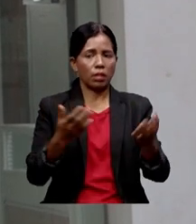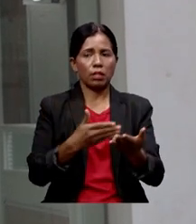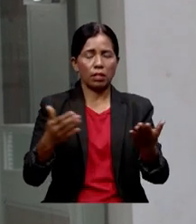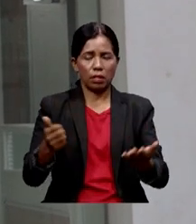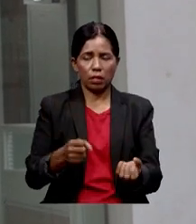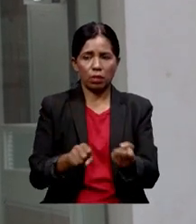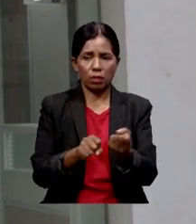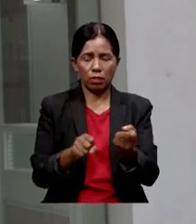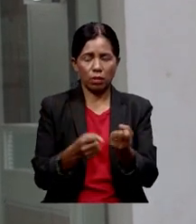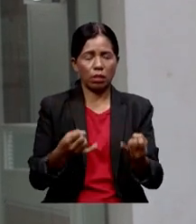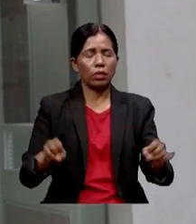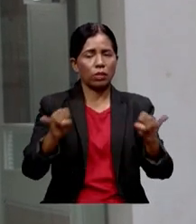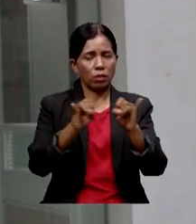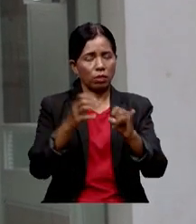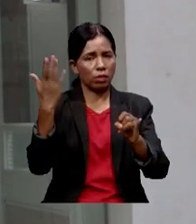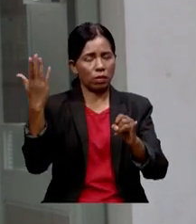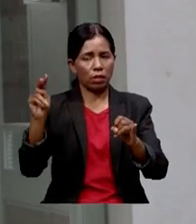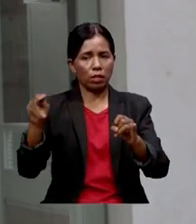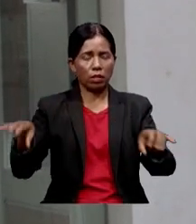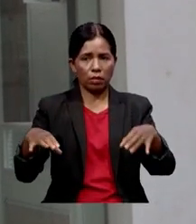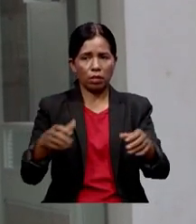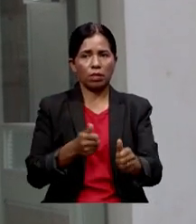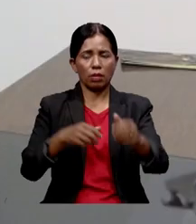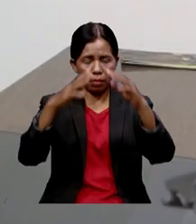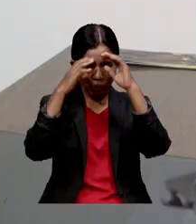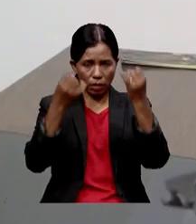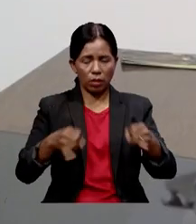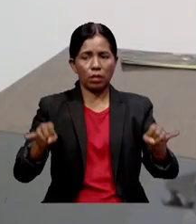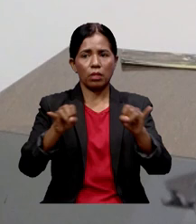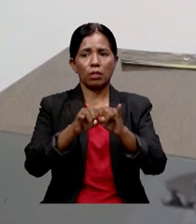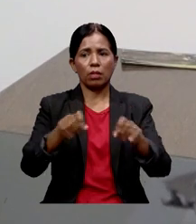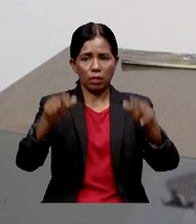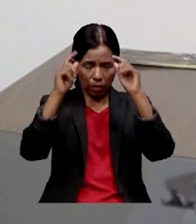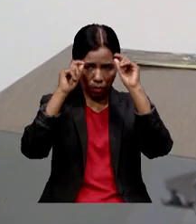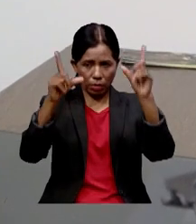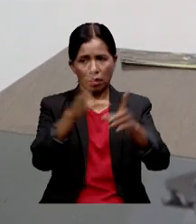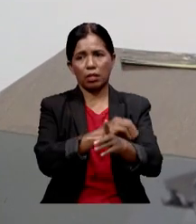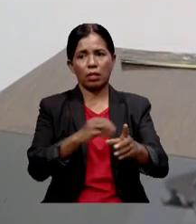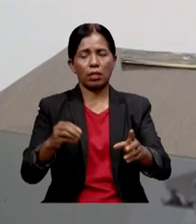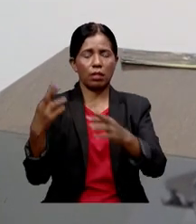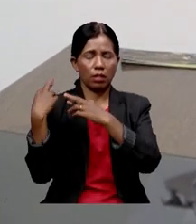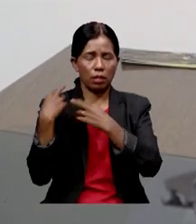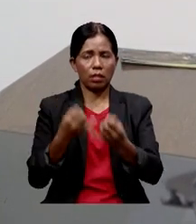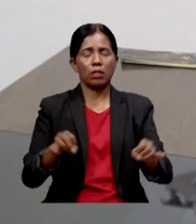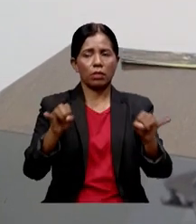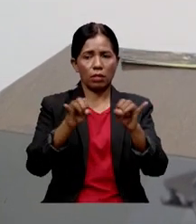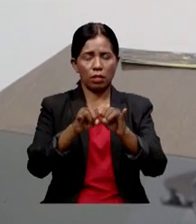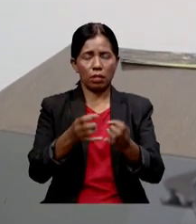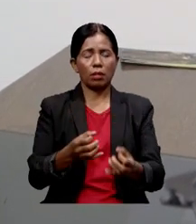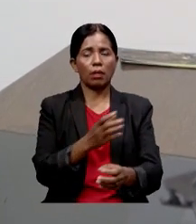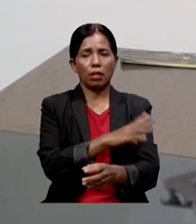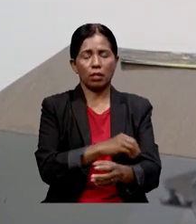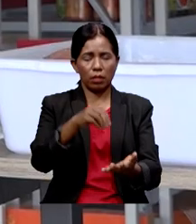atu suporta institutul referenia serviciu dir președinte Institutul Calitate Timor-Leste knar Institutul Calitate ne importante